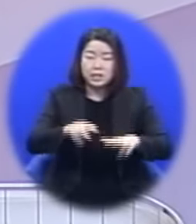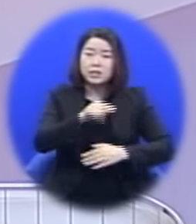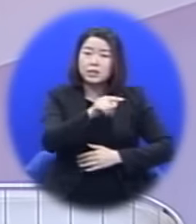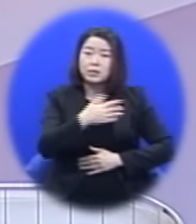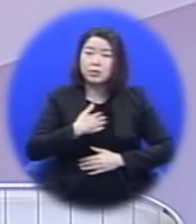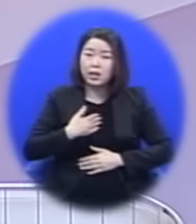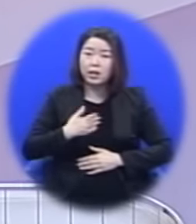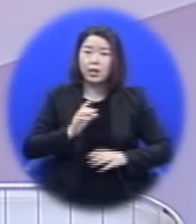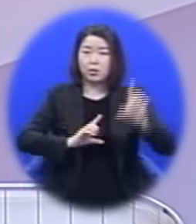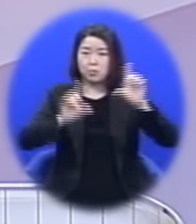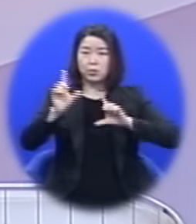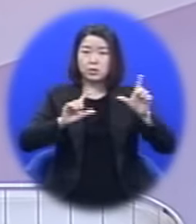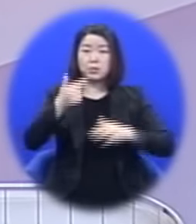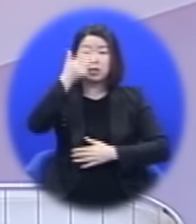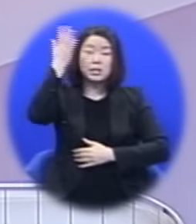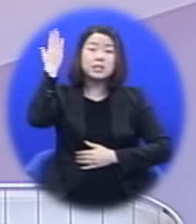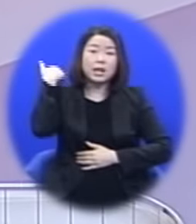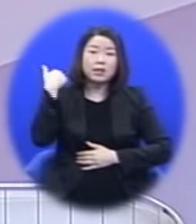대한 응답이에요.